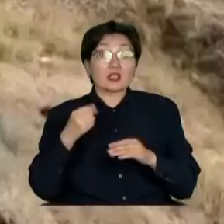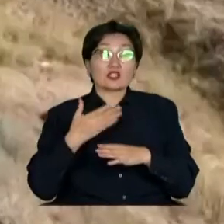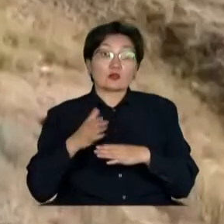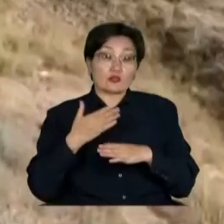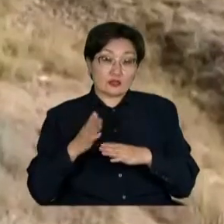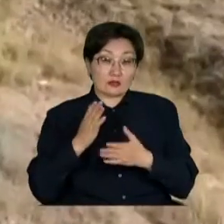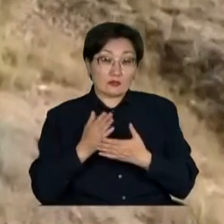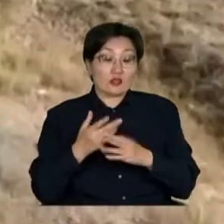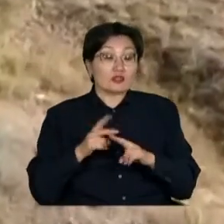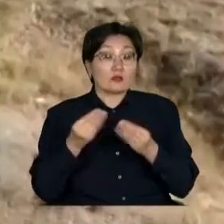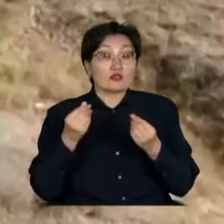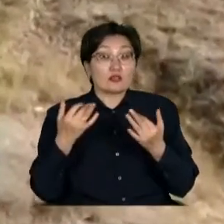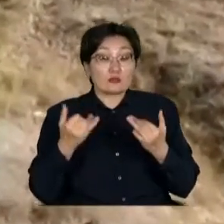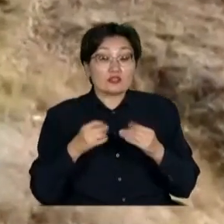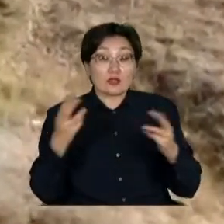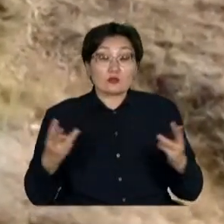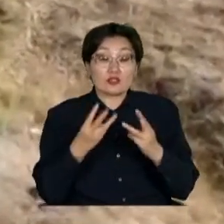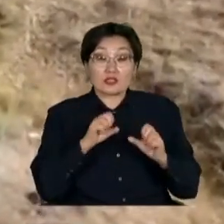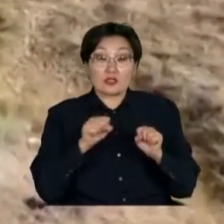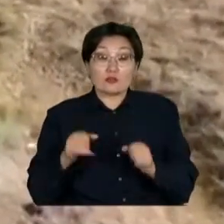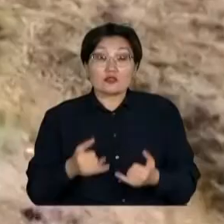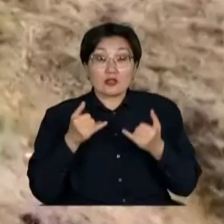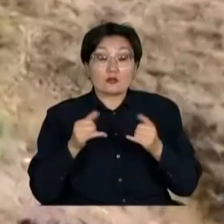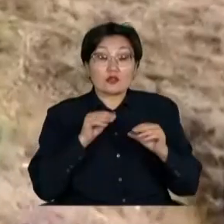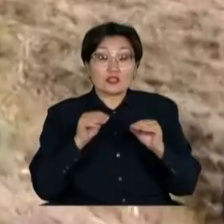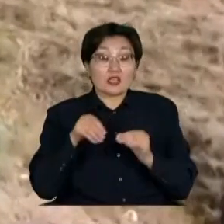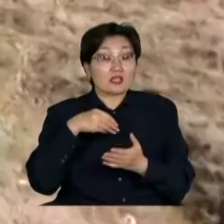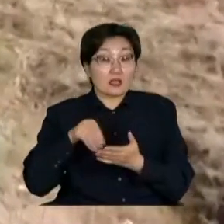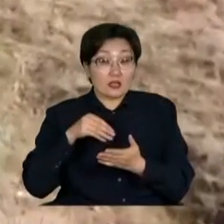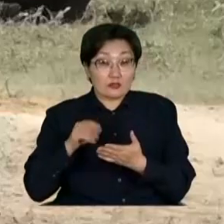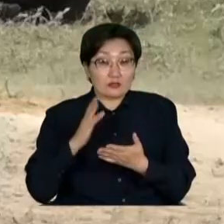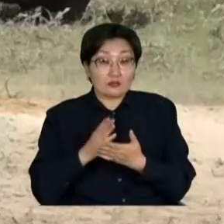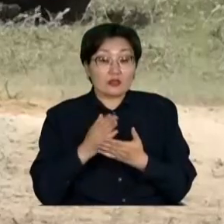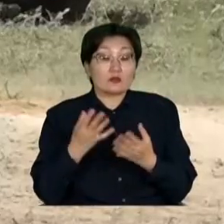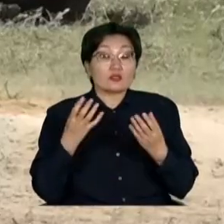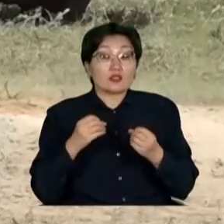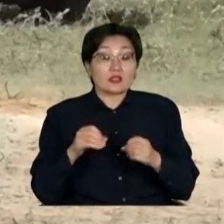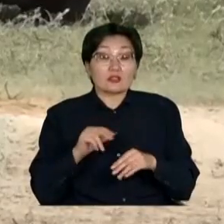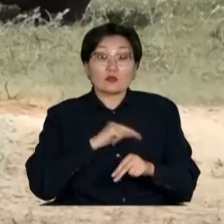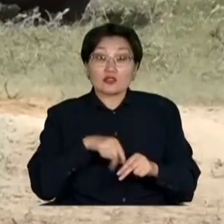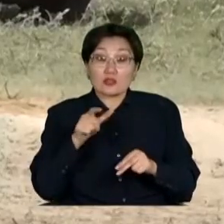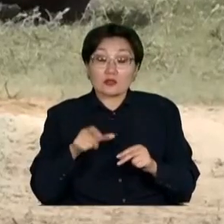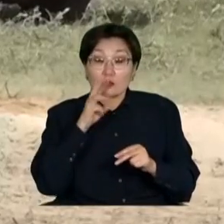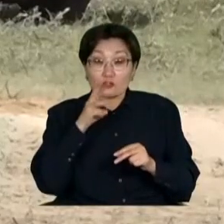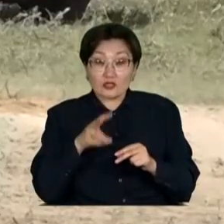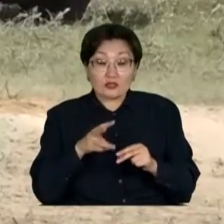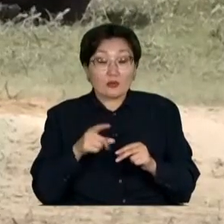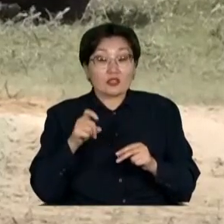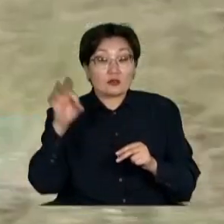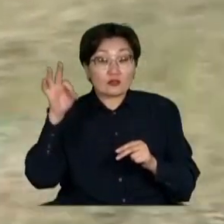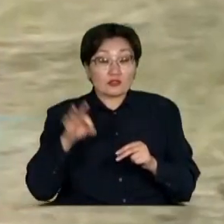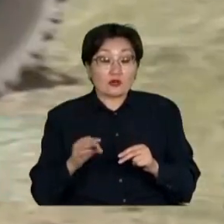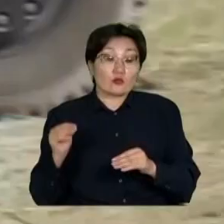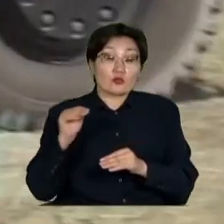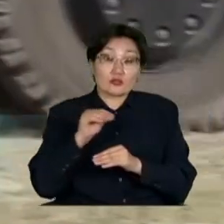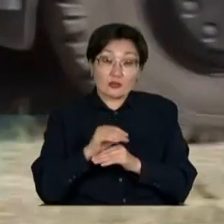қарастырылыпты. Бұл ақшаға қазір өрттің алдын алуға арналған құрылғылар алынып жатыр екен. Оның үстіне қызметкерлердің жалақыларына 100%